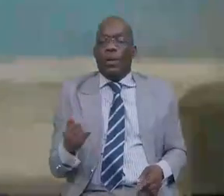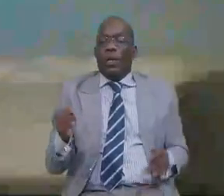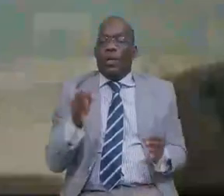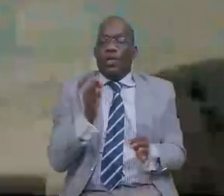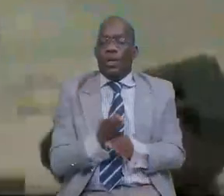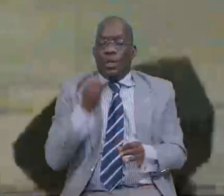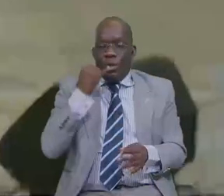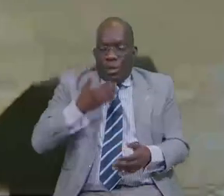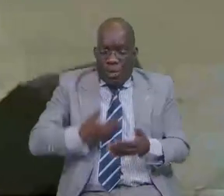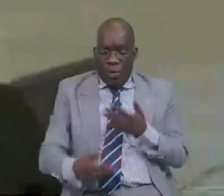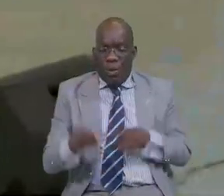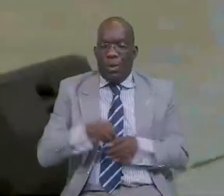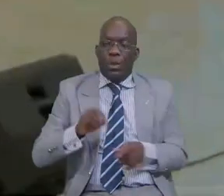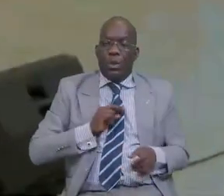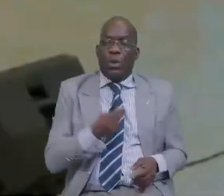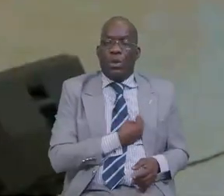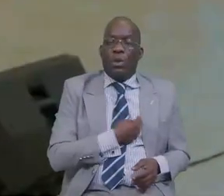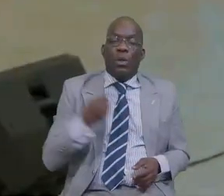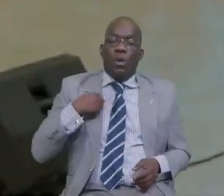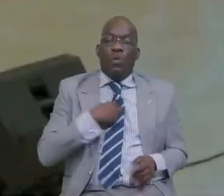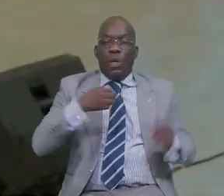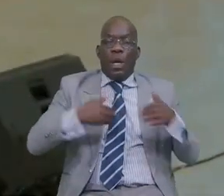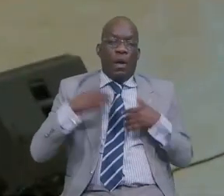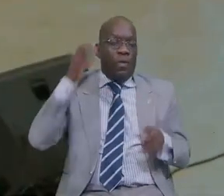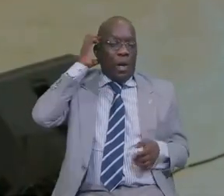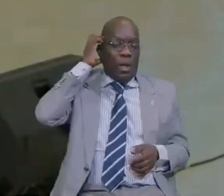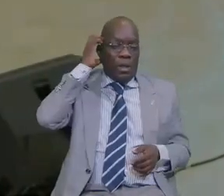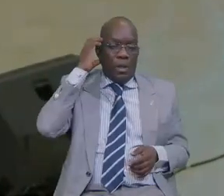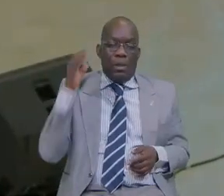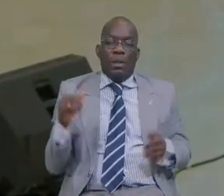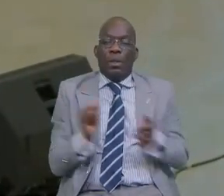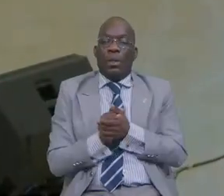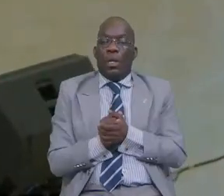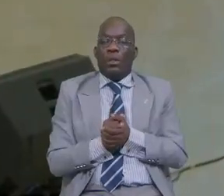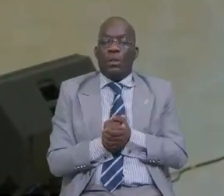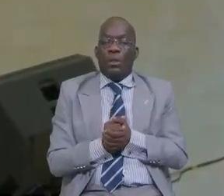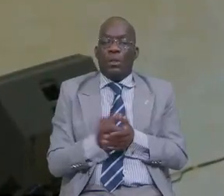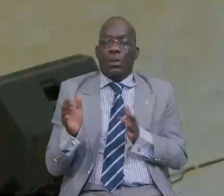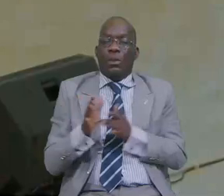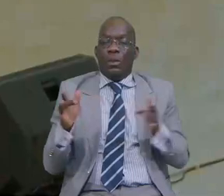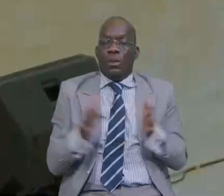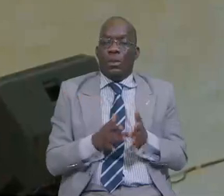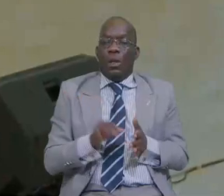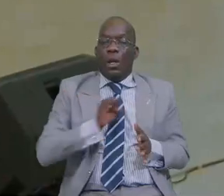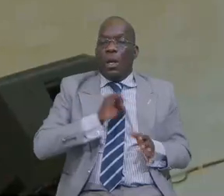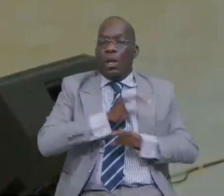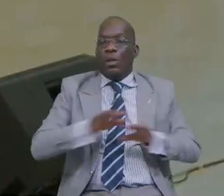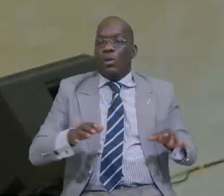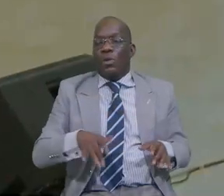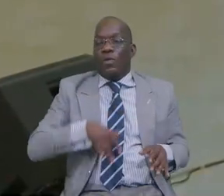la foi naît en nous. Maintenant que j'ai entendu que Jésus-Christ, même si je ne le sens pas,